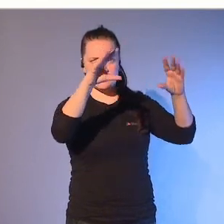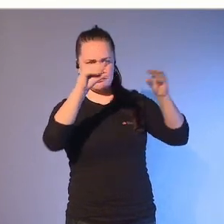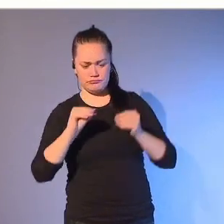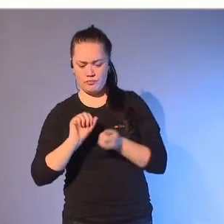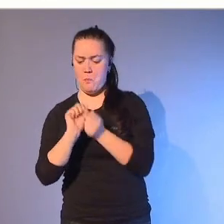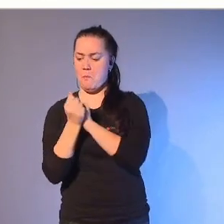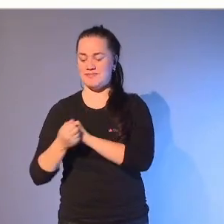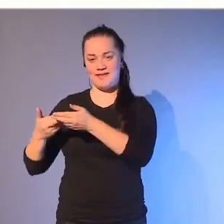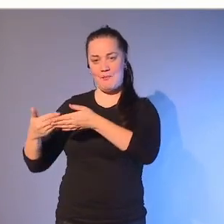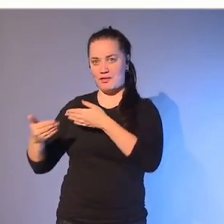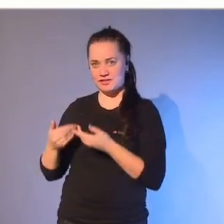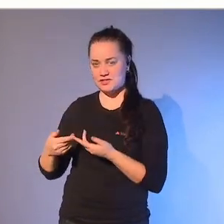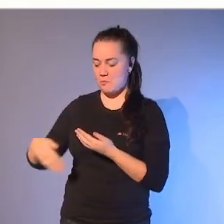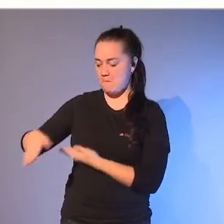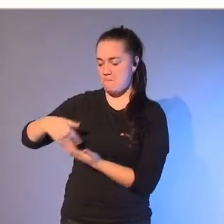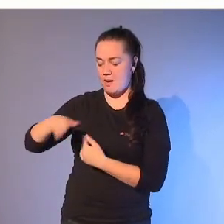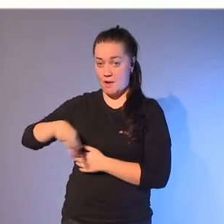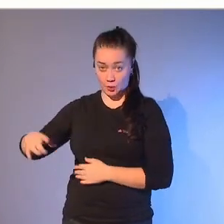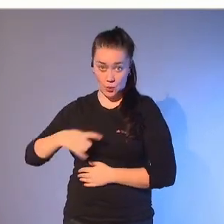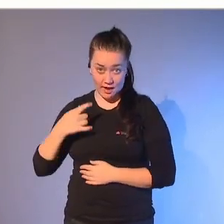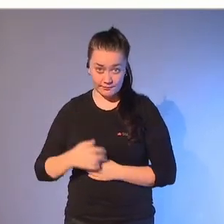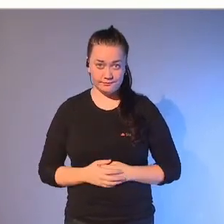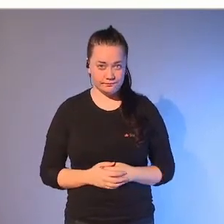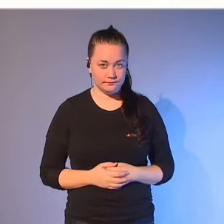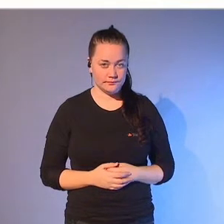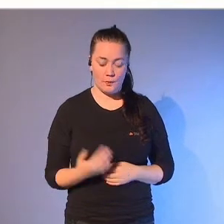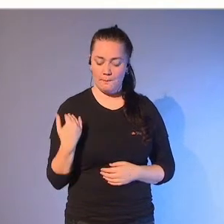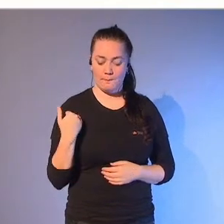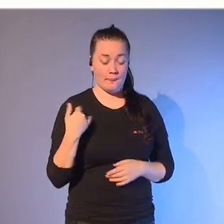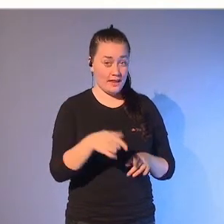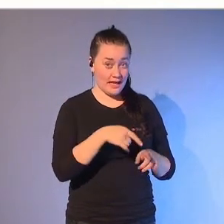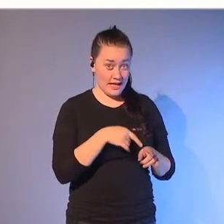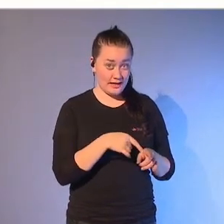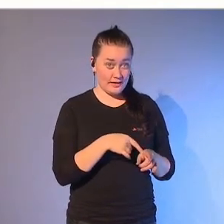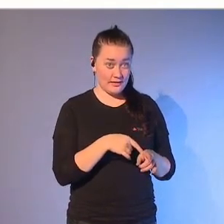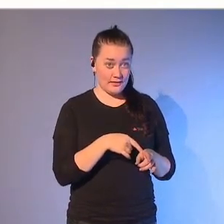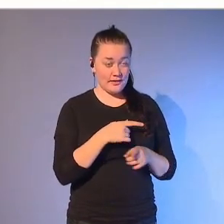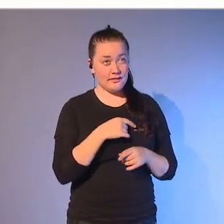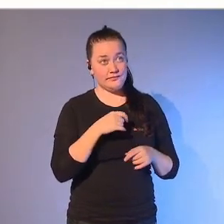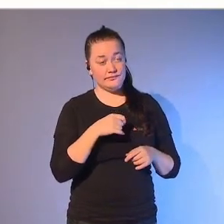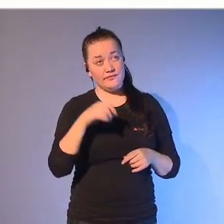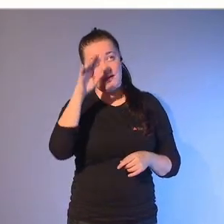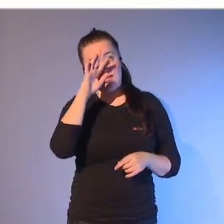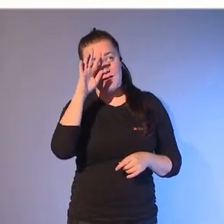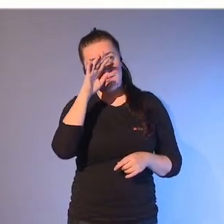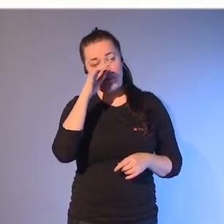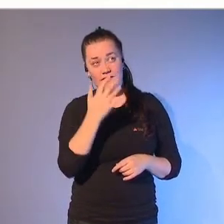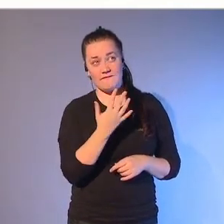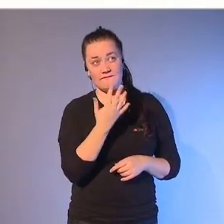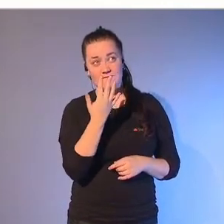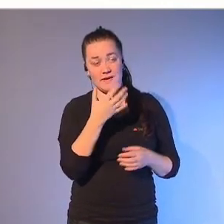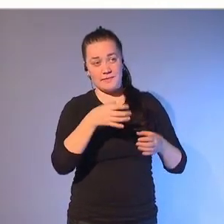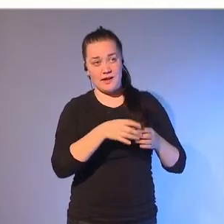hverdag med barn og unge. Og innledningsvis så kommer jeg tenke på han femteklasselæreren